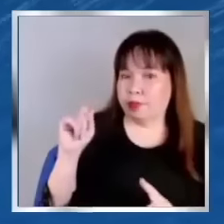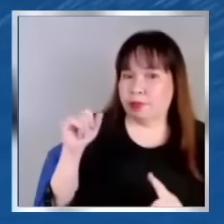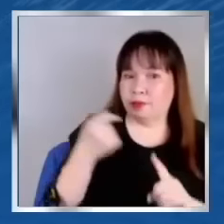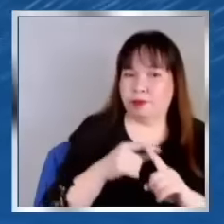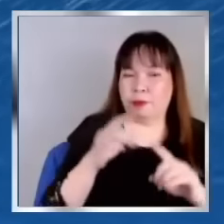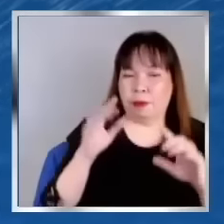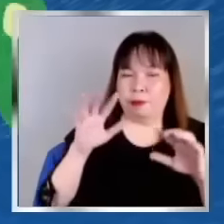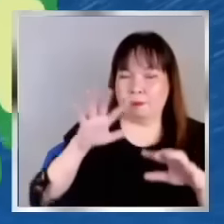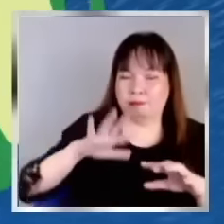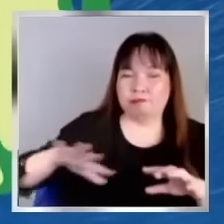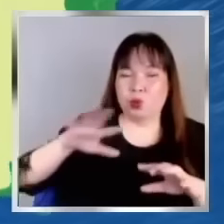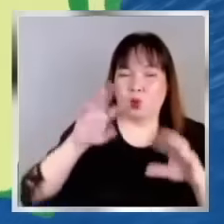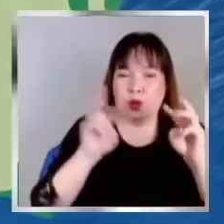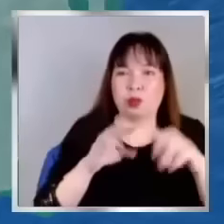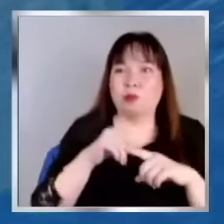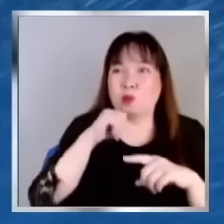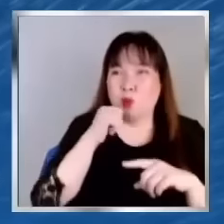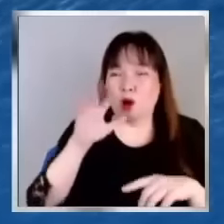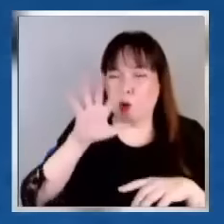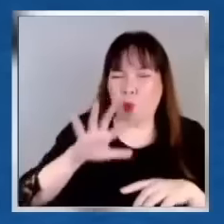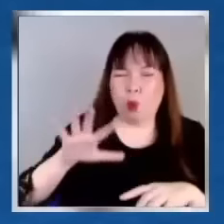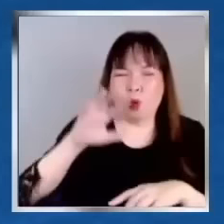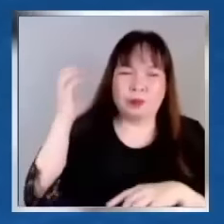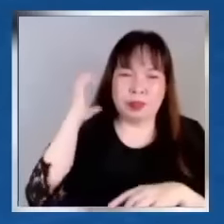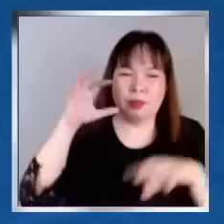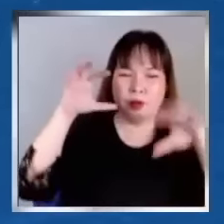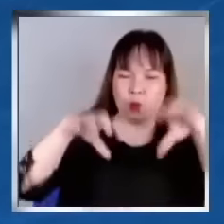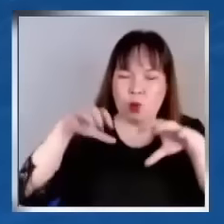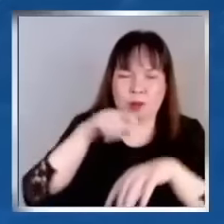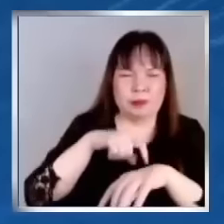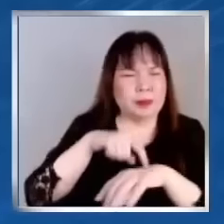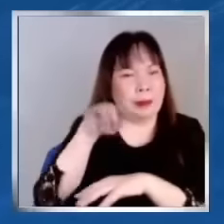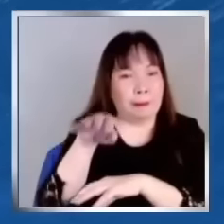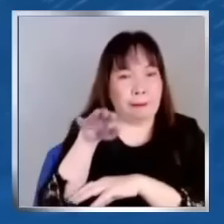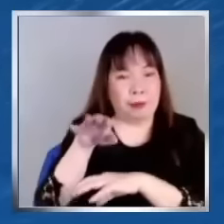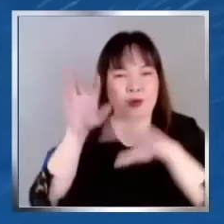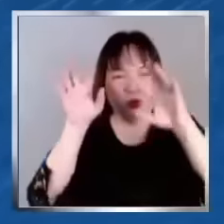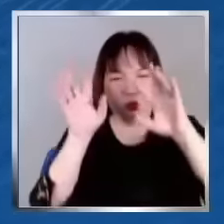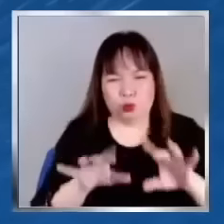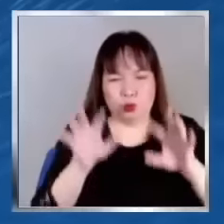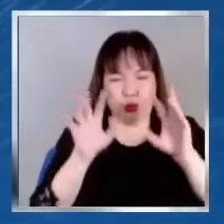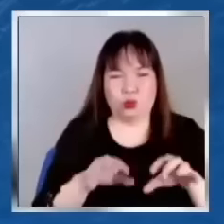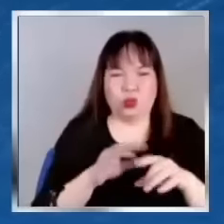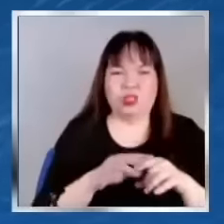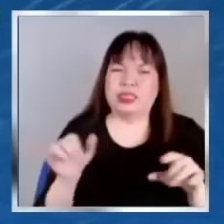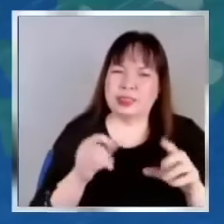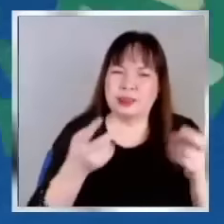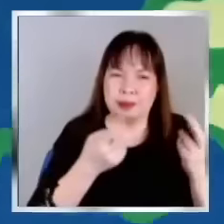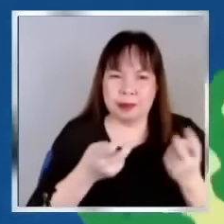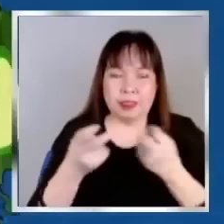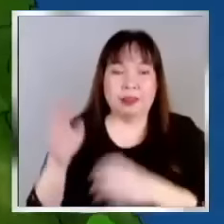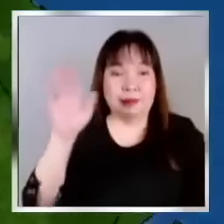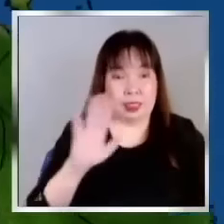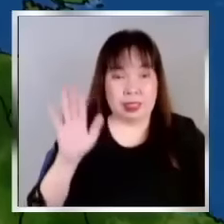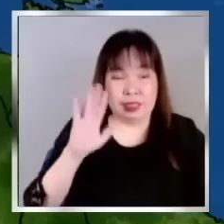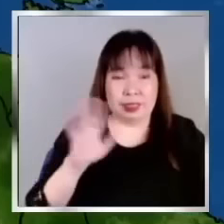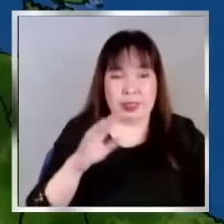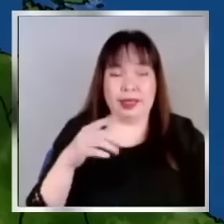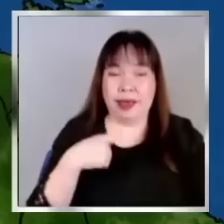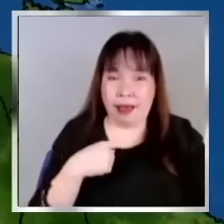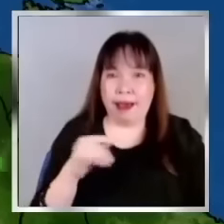Mindanao bukas, lalo na sa hapon. Ganito rin ang inaasahang panahon pagsapit ng Linggo. May ulan din sa Visayas ngayong